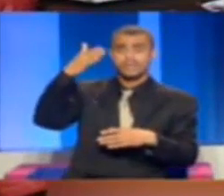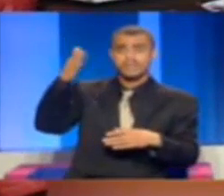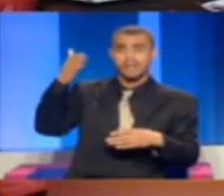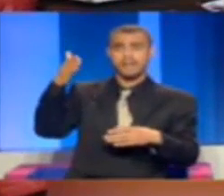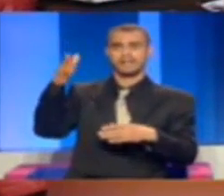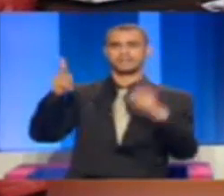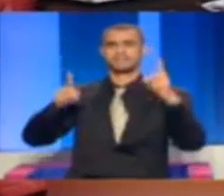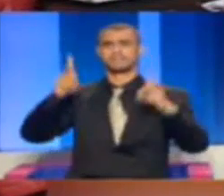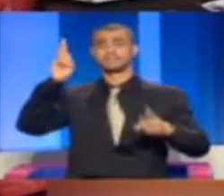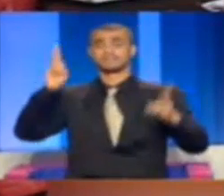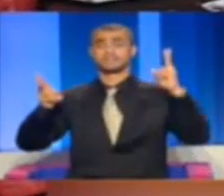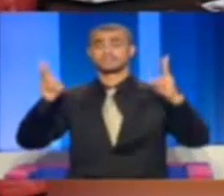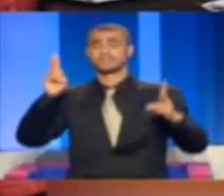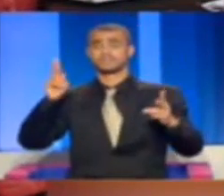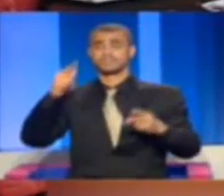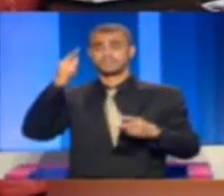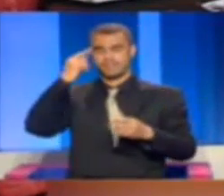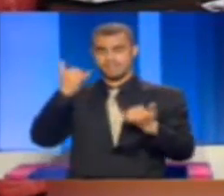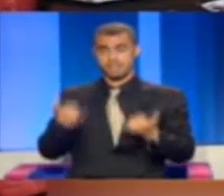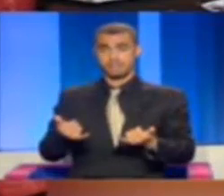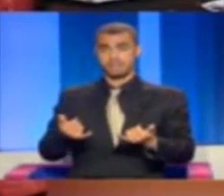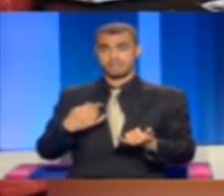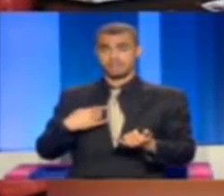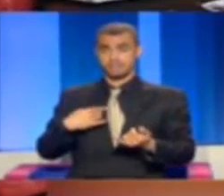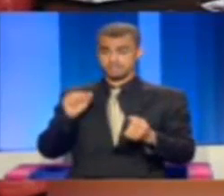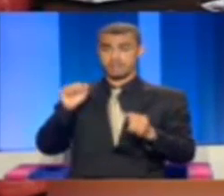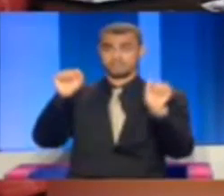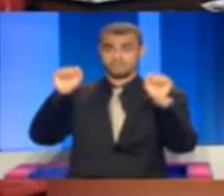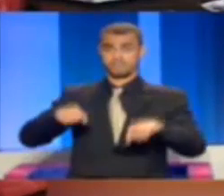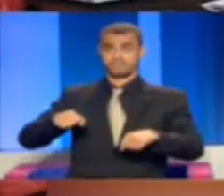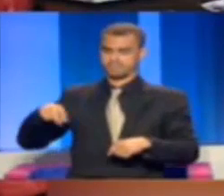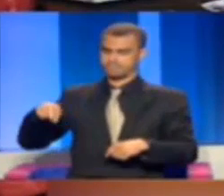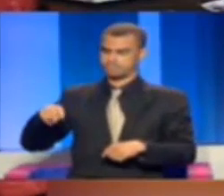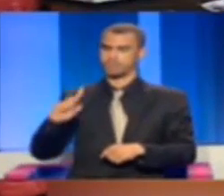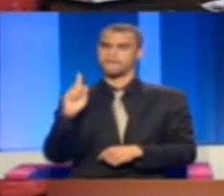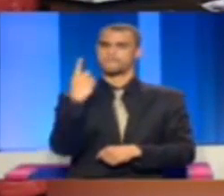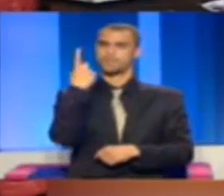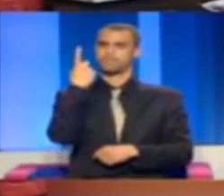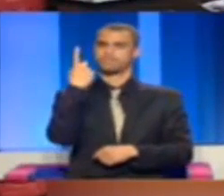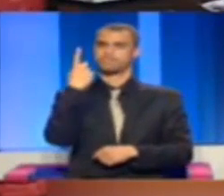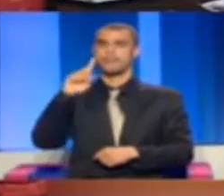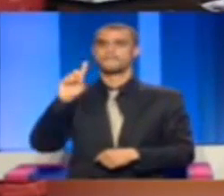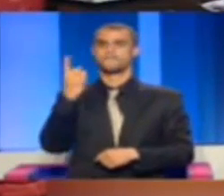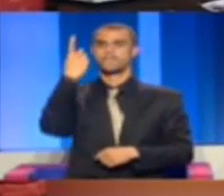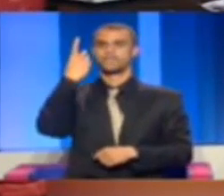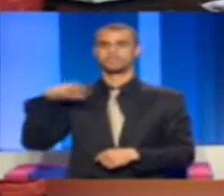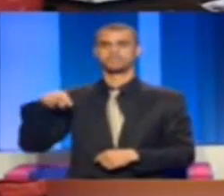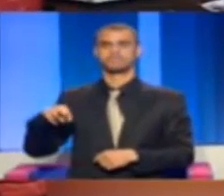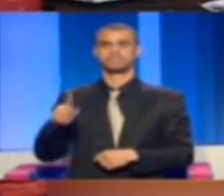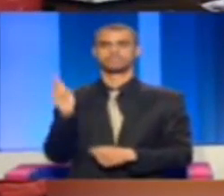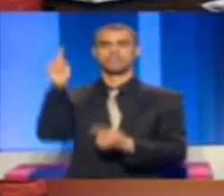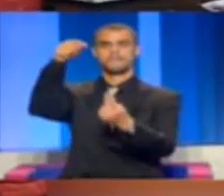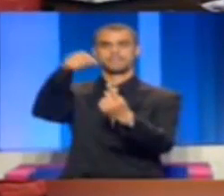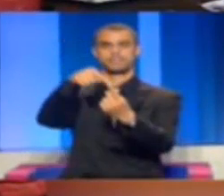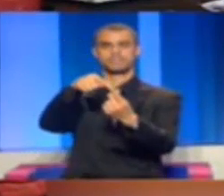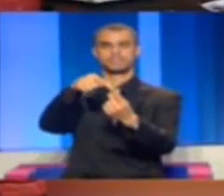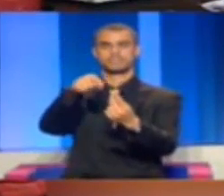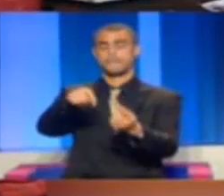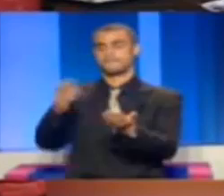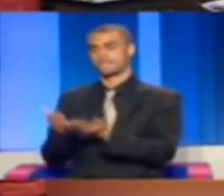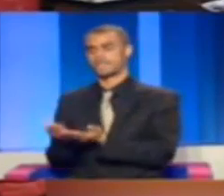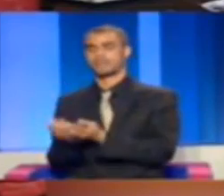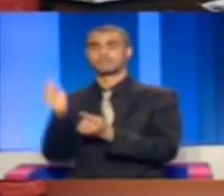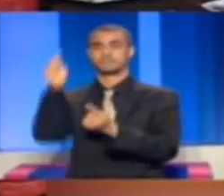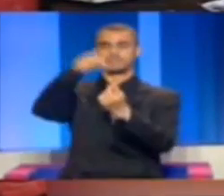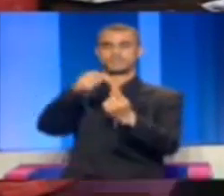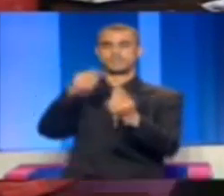يعني كيعرف يمشي كان تعرف يمشي بوحدو تعلم يمشي بوحدو لدارهم وفي الحافلات يعني الحمد لله